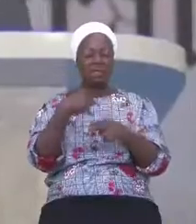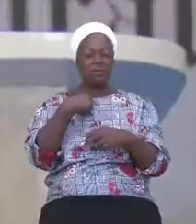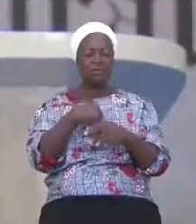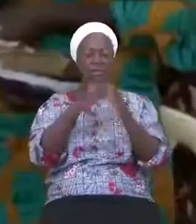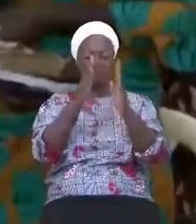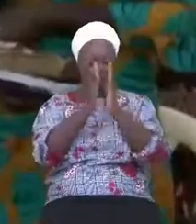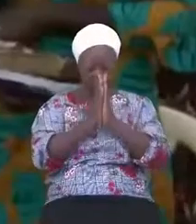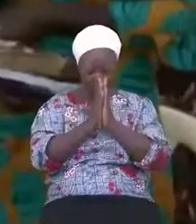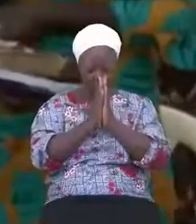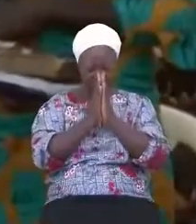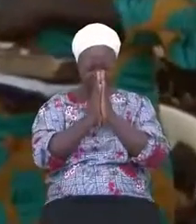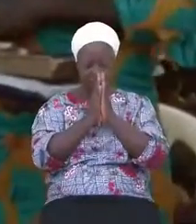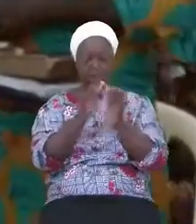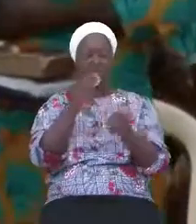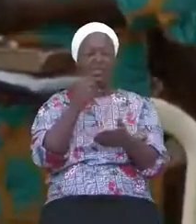nous prions.